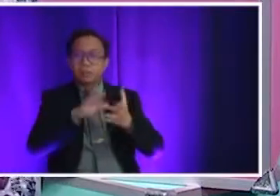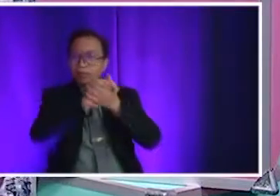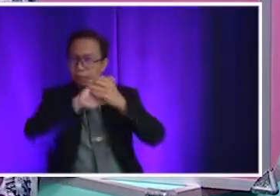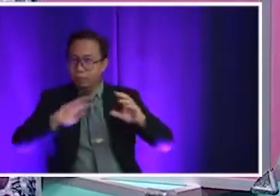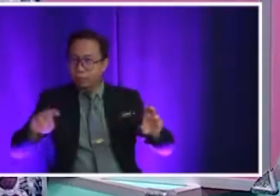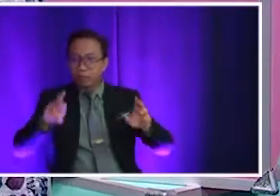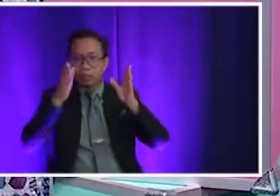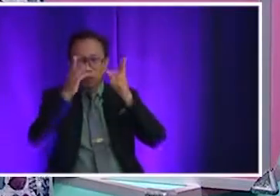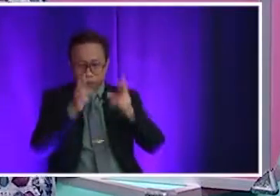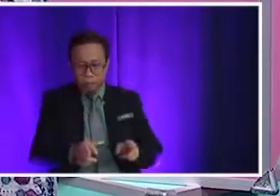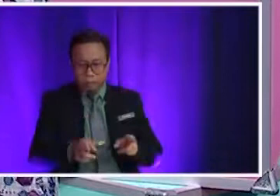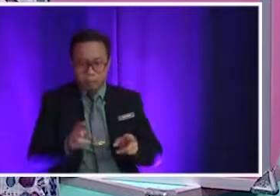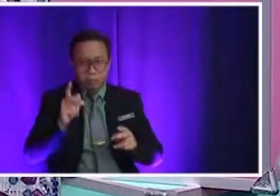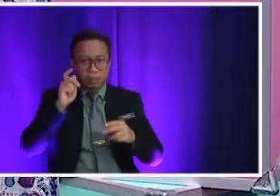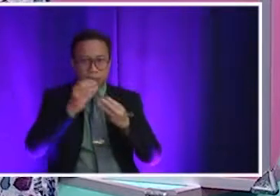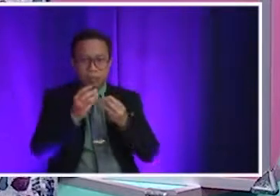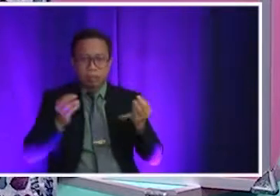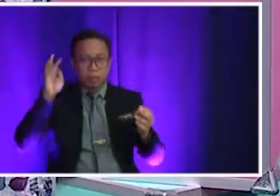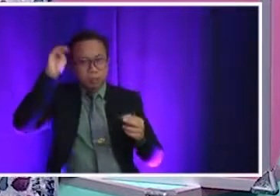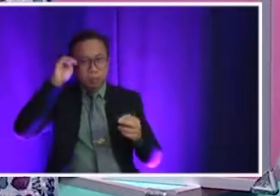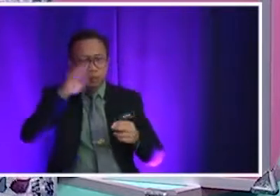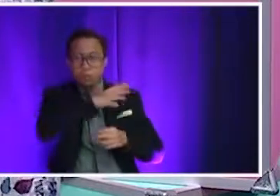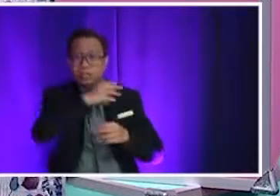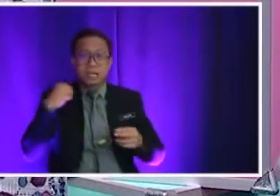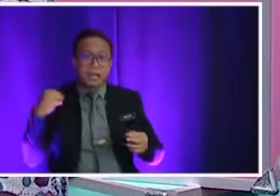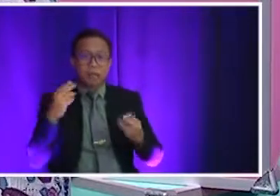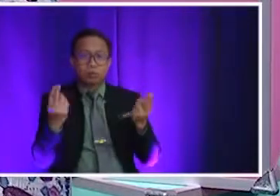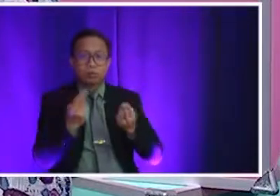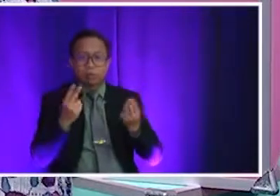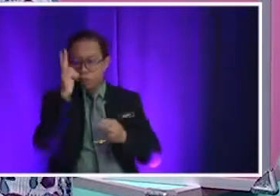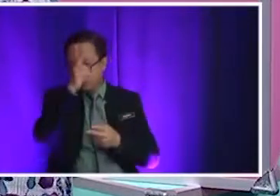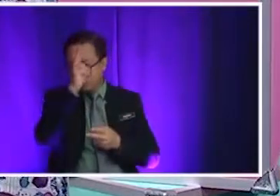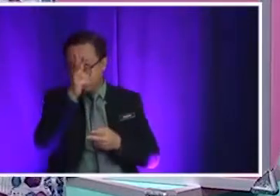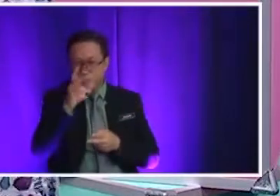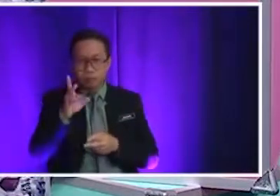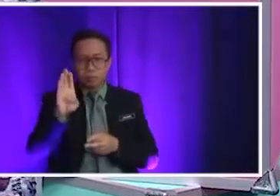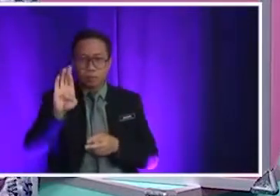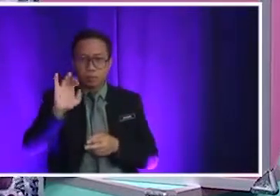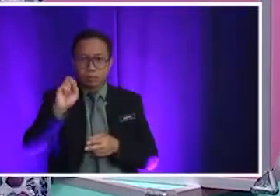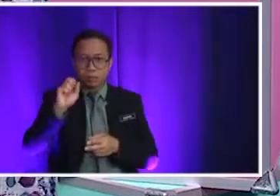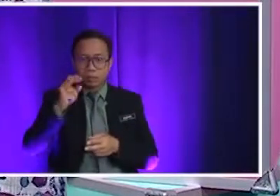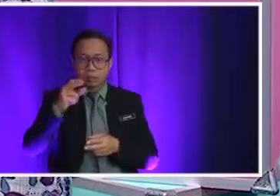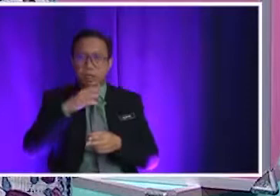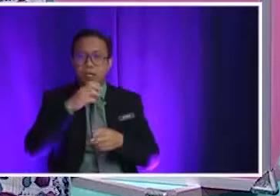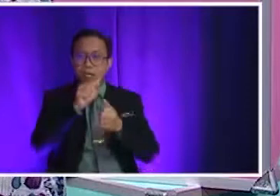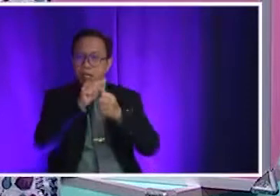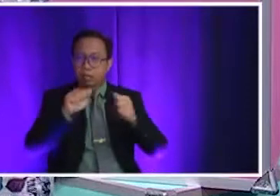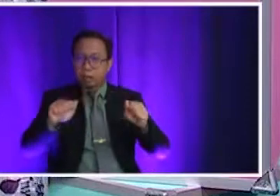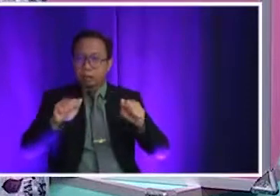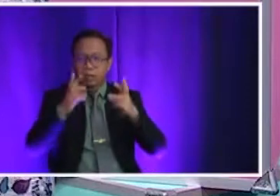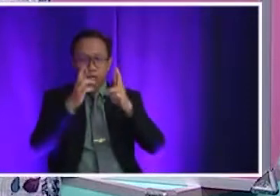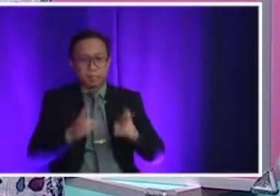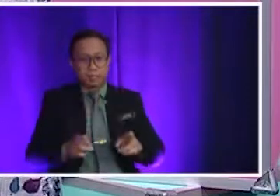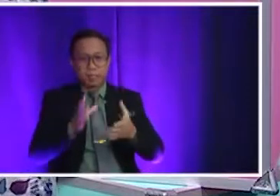penduduk Tanah Melayu dan use usaha kerajaan British untuk memastikan keamanan rakyat dan